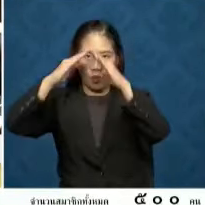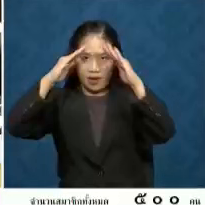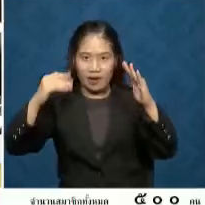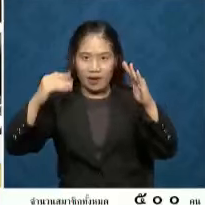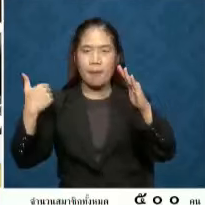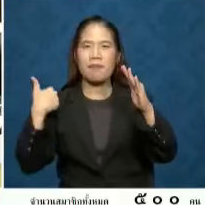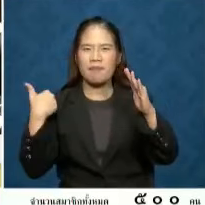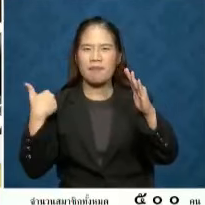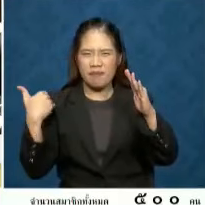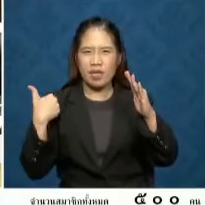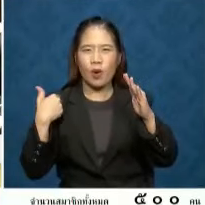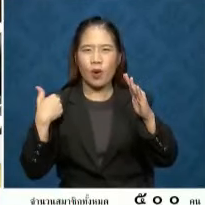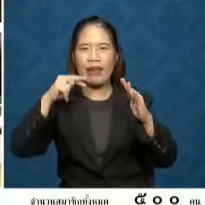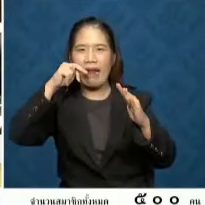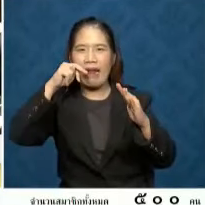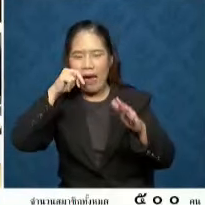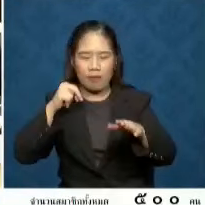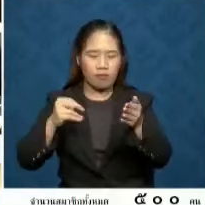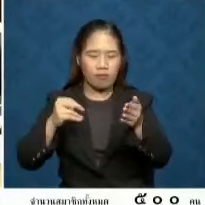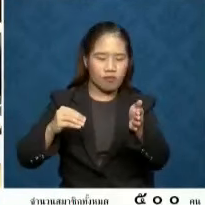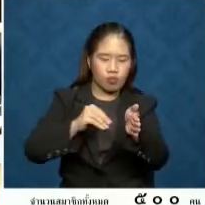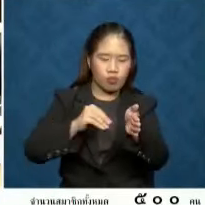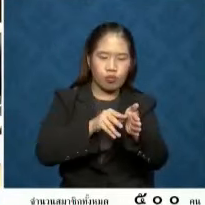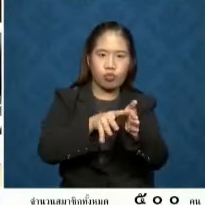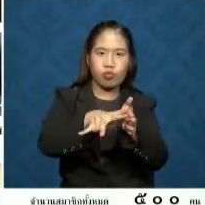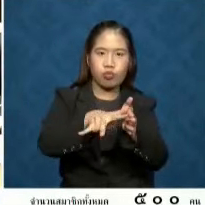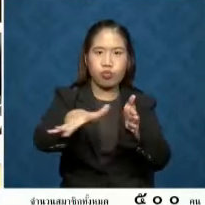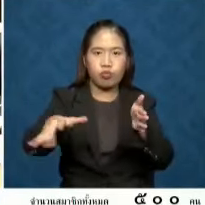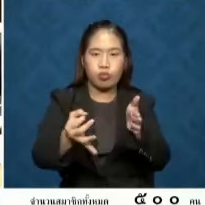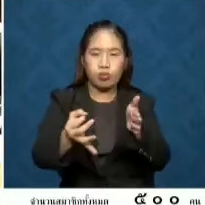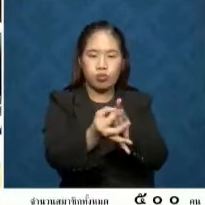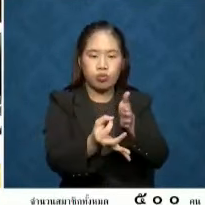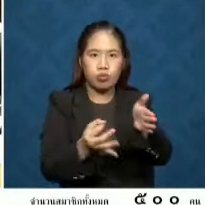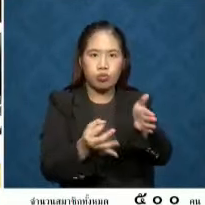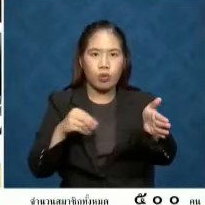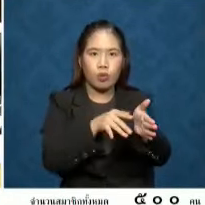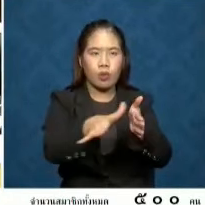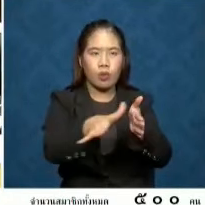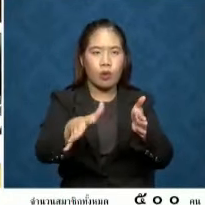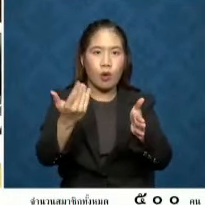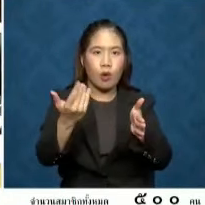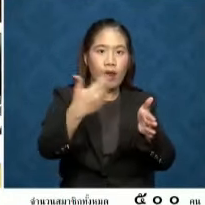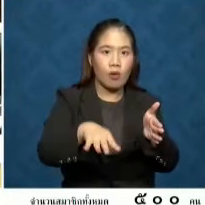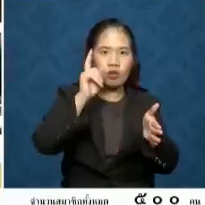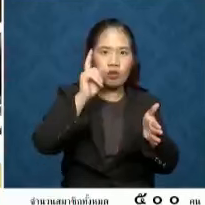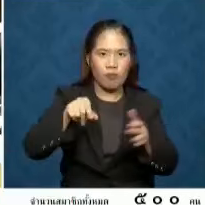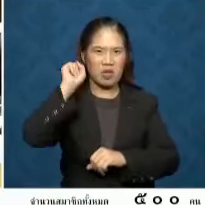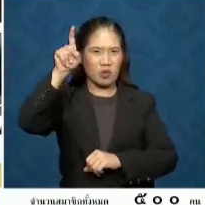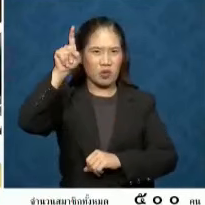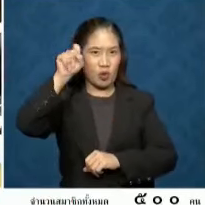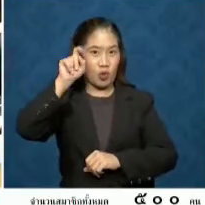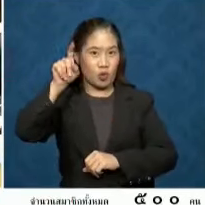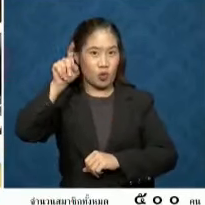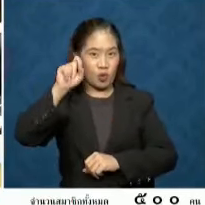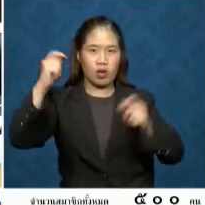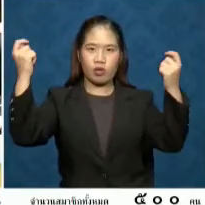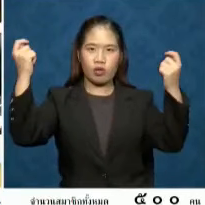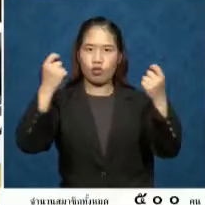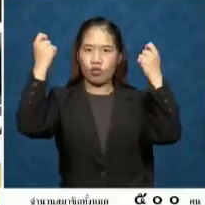ายจุดต้องสูบออกตลอดเวลาระหว่างกลับมาได้ไม่นานเนี่ยก็มีภารกิจด่วนให้ไปที่ชุมพรไปงานฉลองครบรอบ100ปีเสด็จ